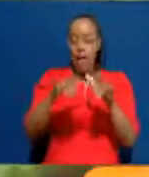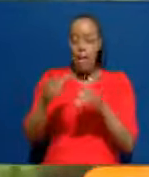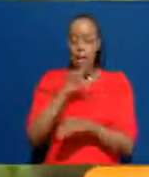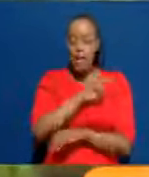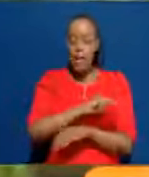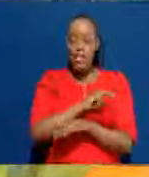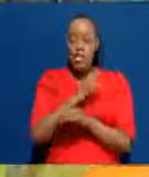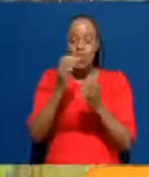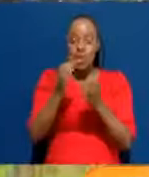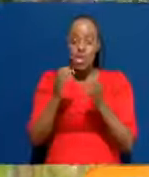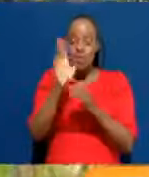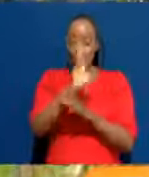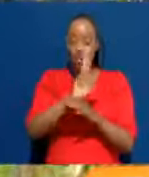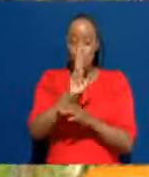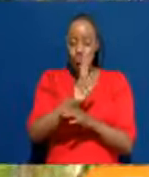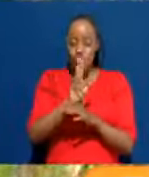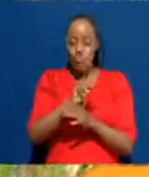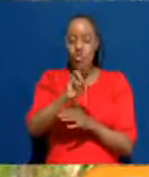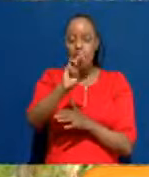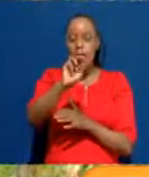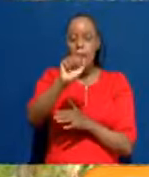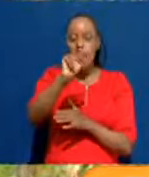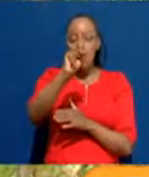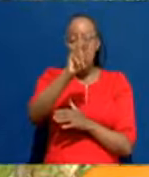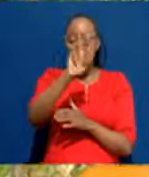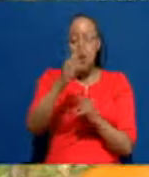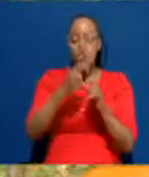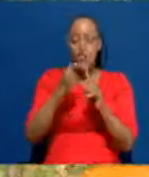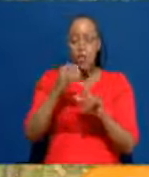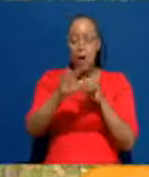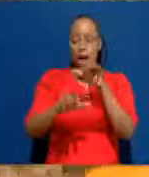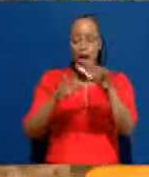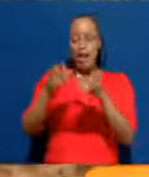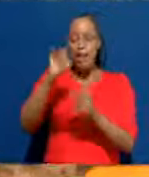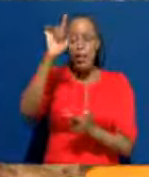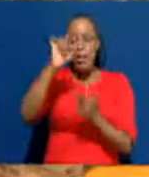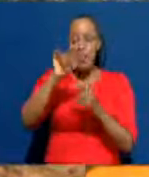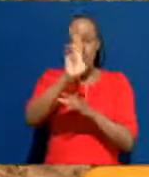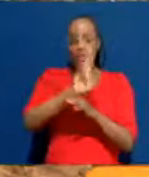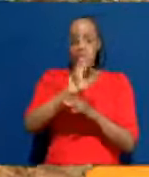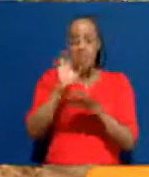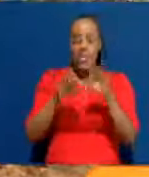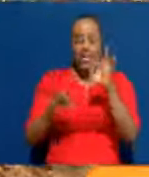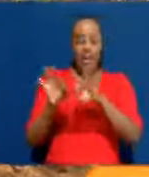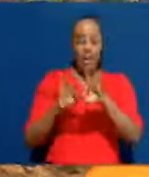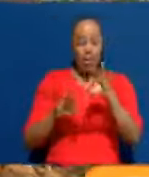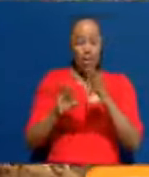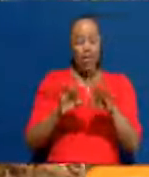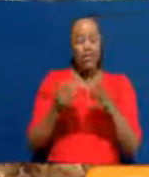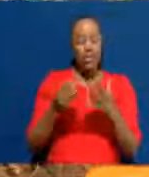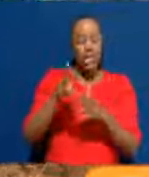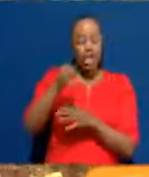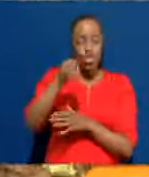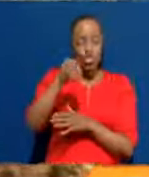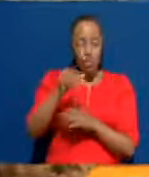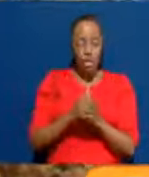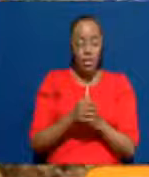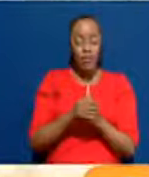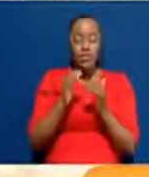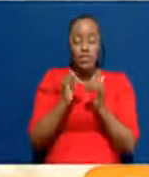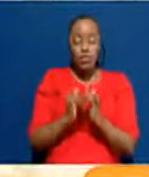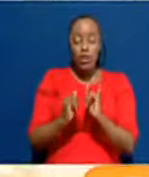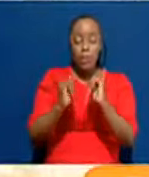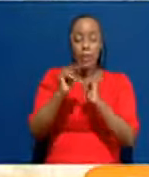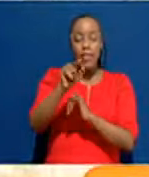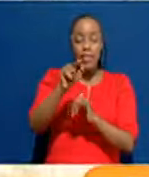kinachowahitaji wakulima kutumia mbolea kutoka kwa wanyama na kupunguza matumizi ya mbolea zenye kemikali. Kufanikisha